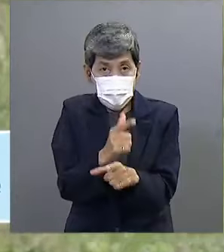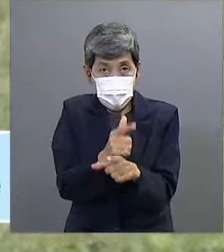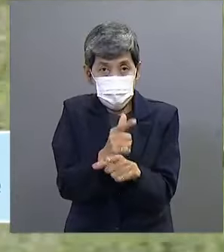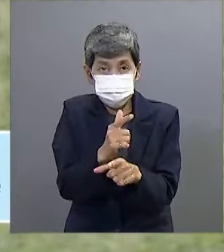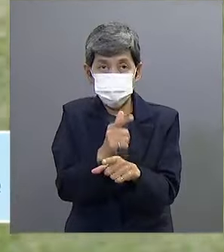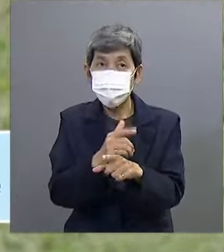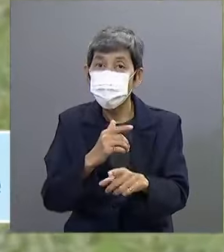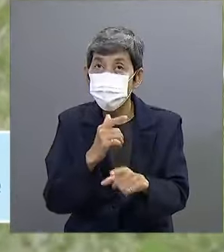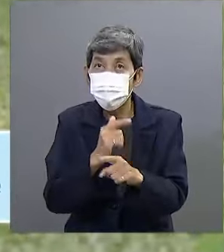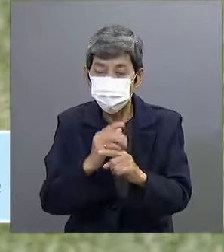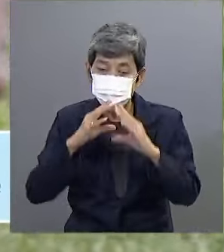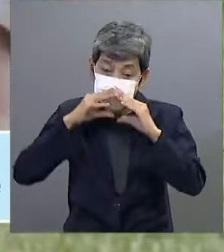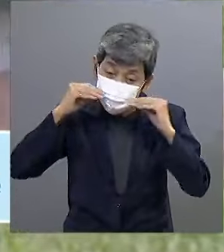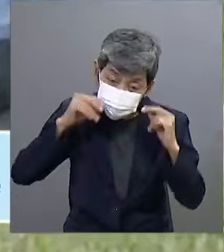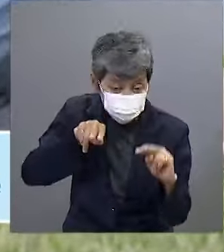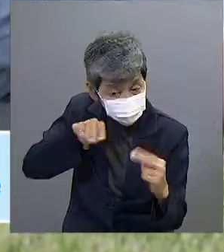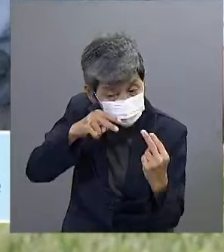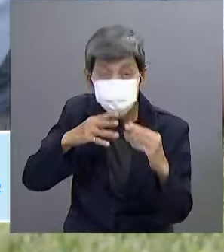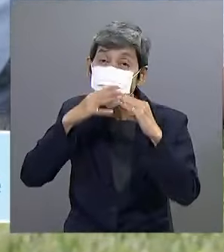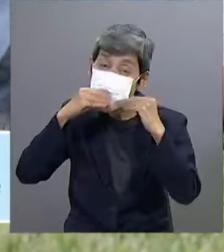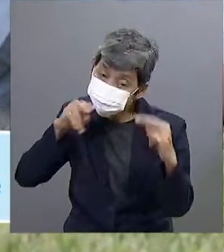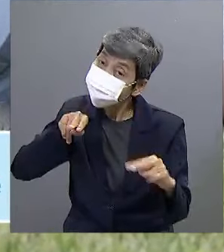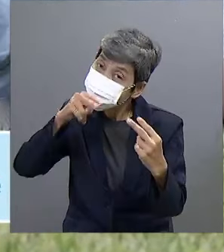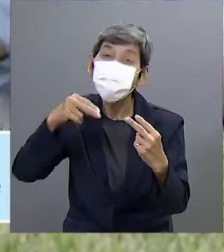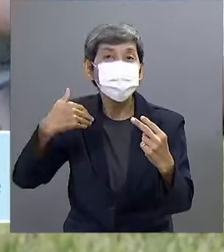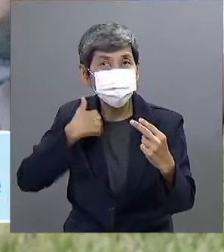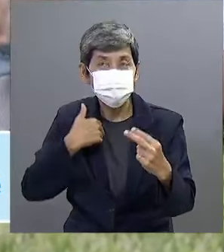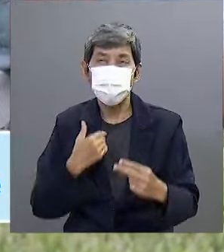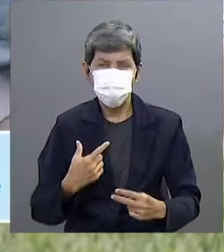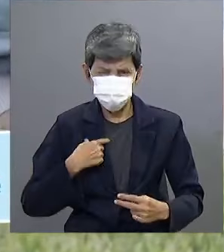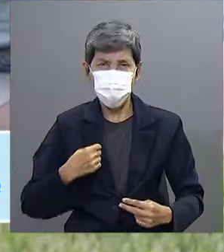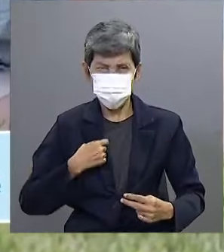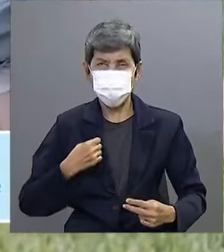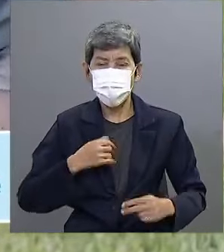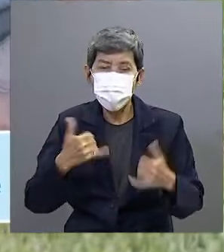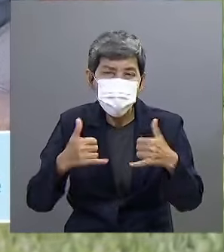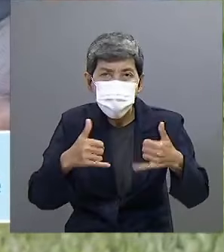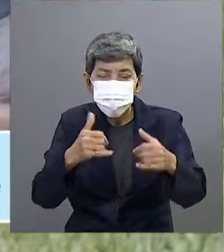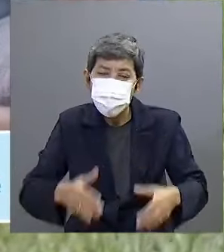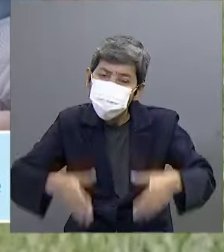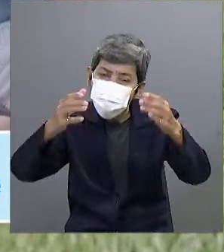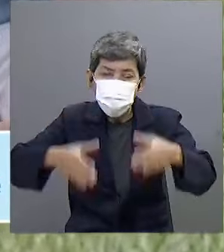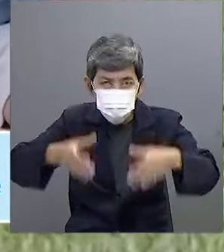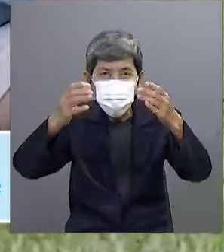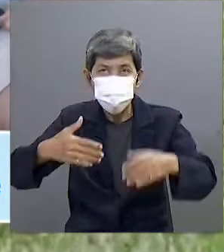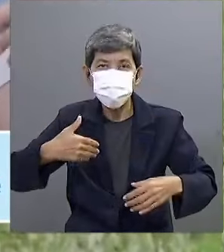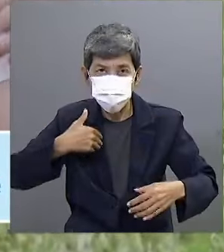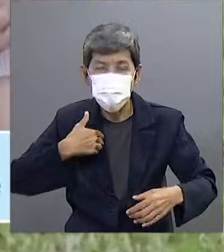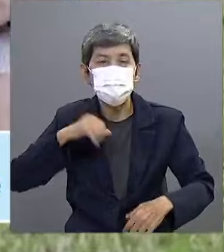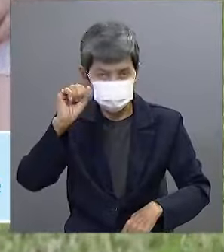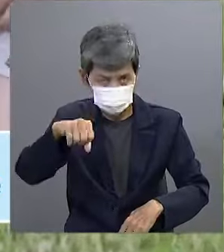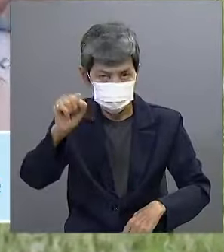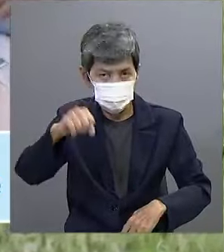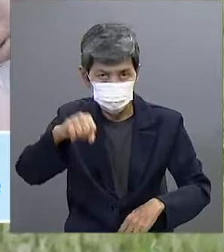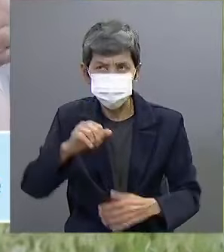ายิ้มเขาก็ยิ้มค่ะแล้วก็อย่างที่สองเด็กบางคนอาจจะชอบให้มีการเล่นที่มีการโยนเนี้ยอันนี้จริงค่ะแต่ว่าในอ